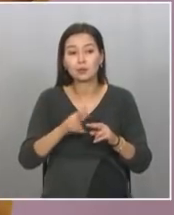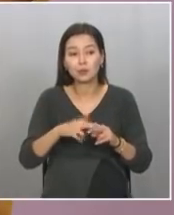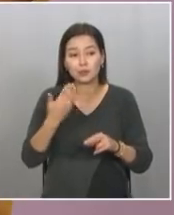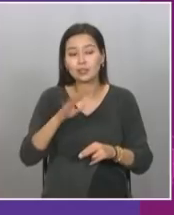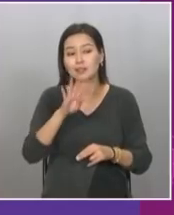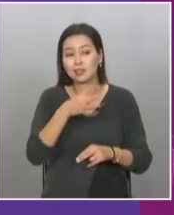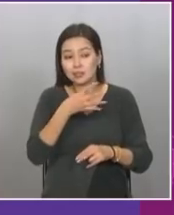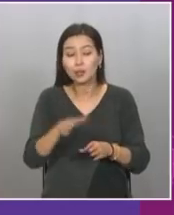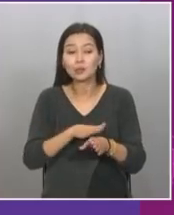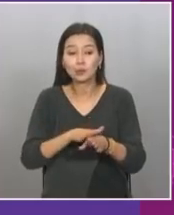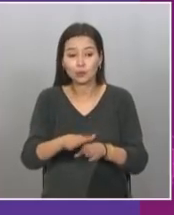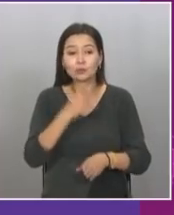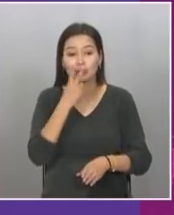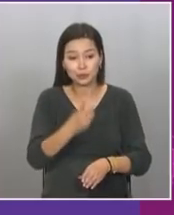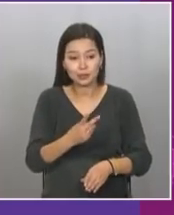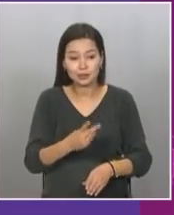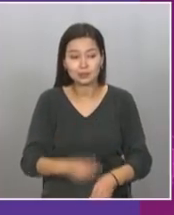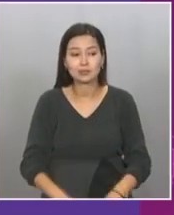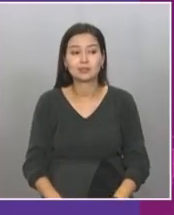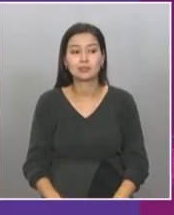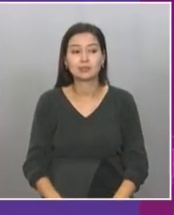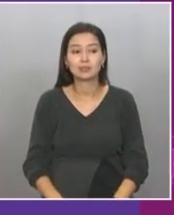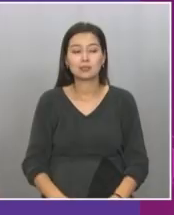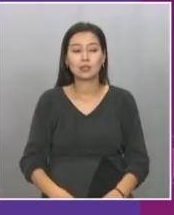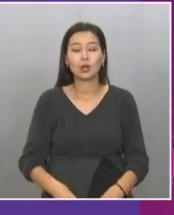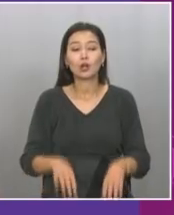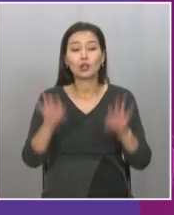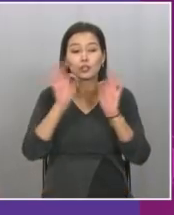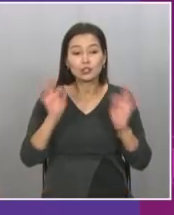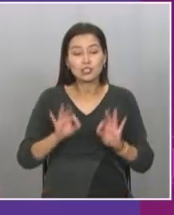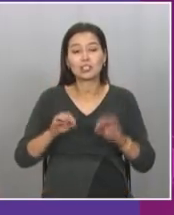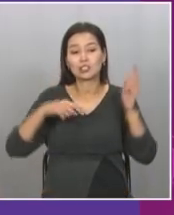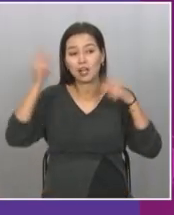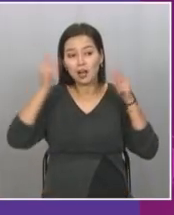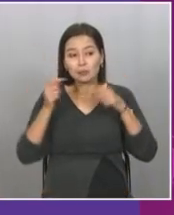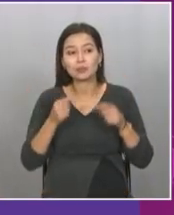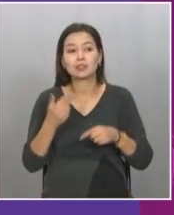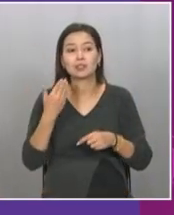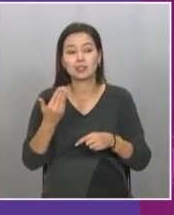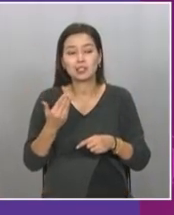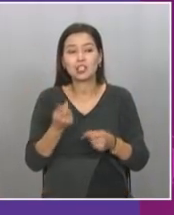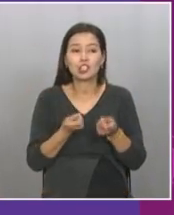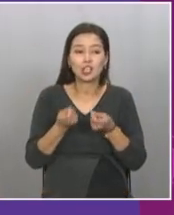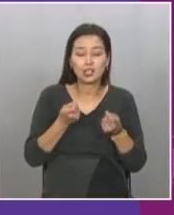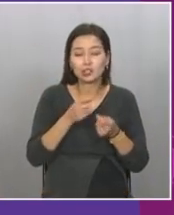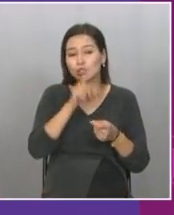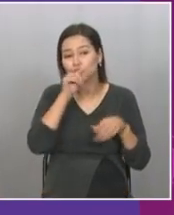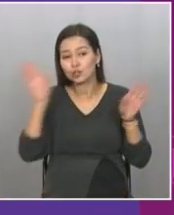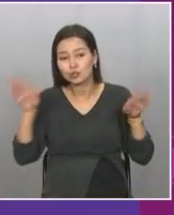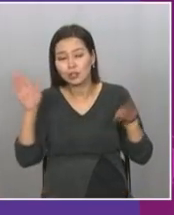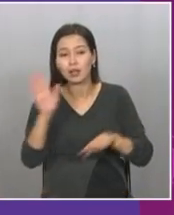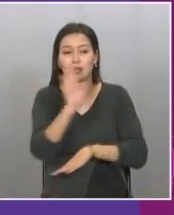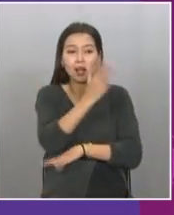толтырып көрейікші. Күзгі жаңбыр, жәндіктер, құстар, ағаш, күзгі